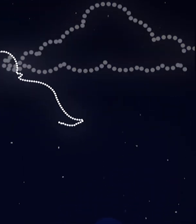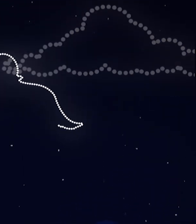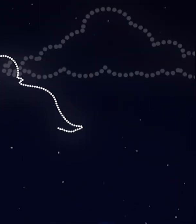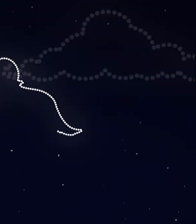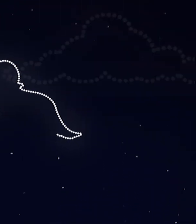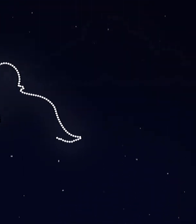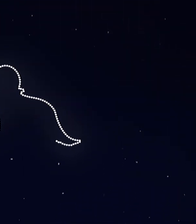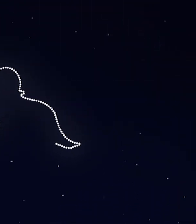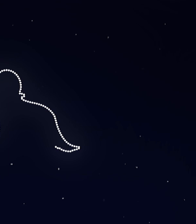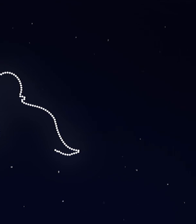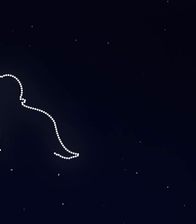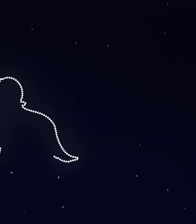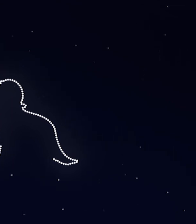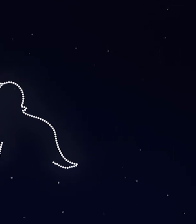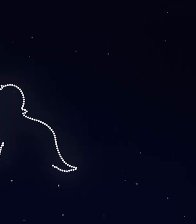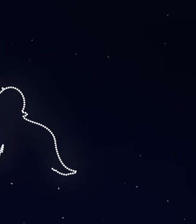Судлаарай.